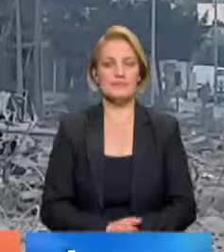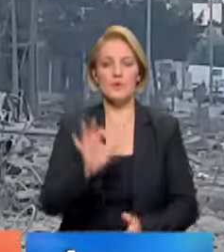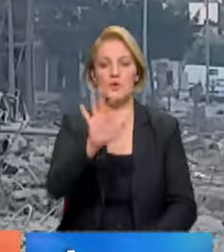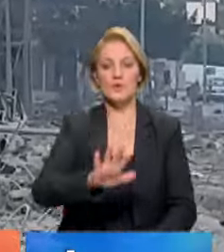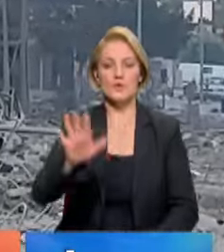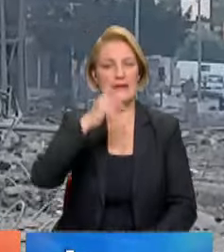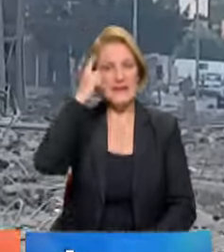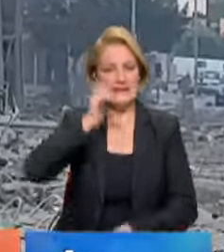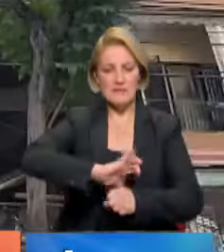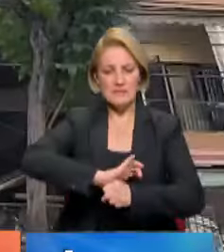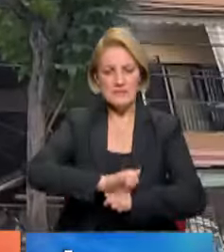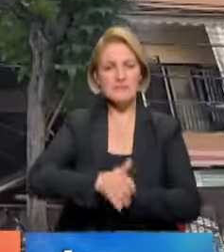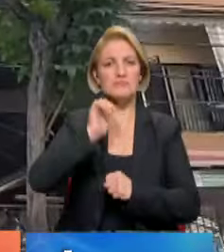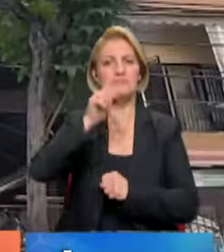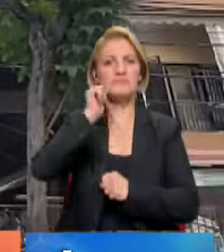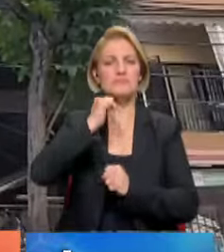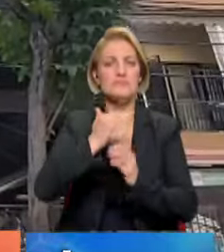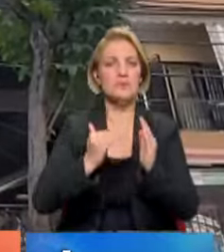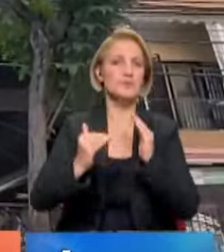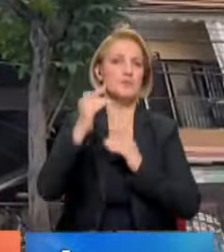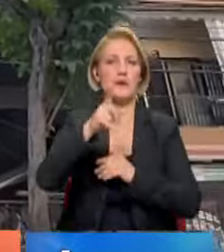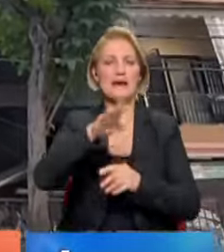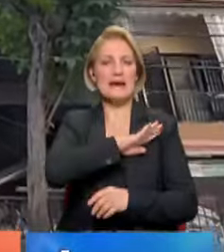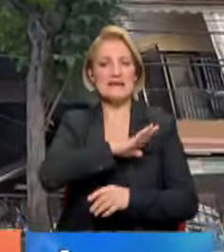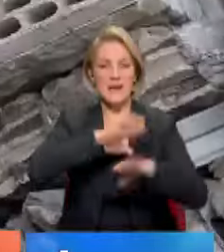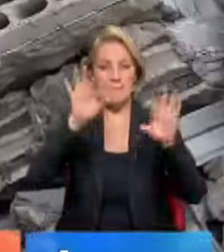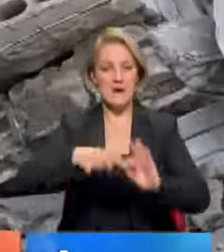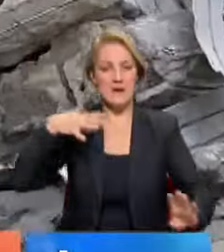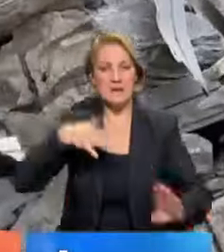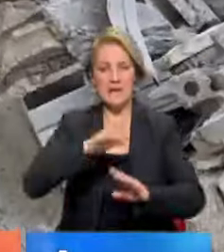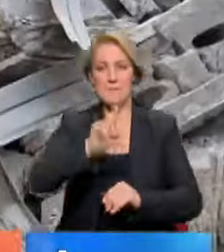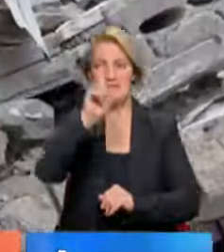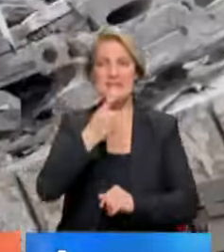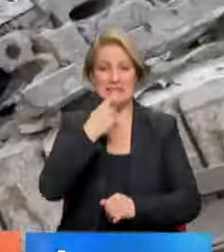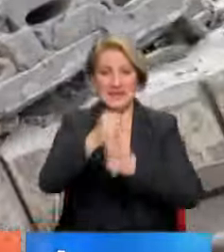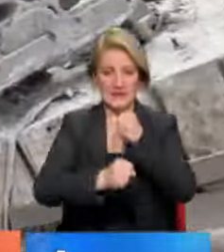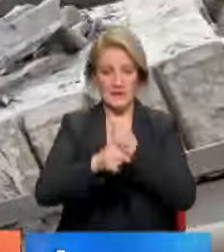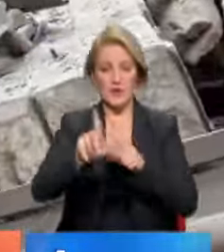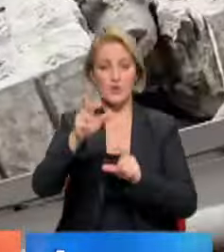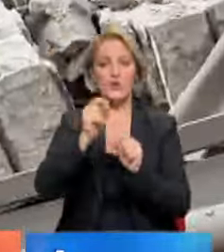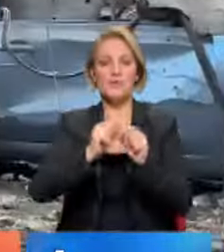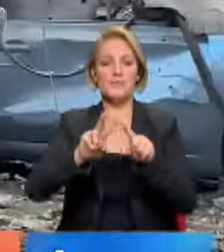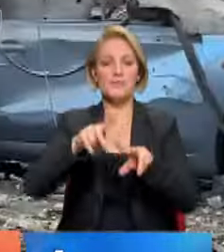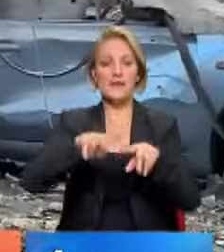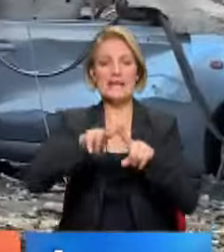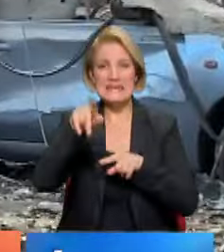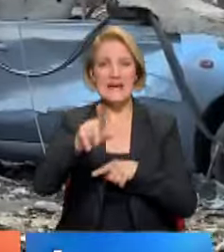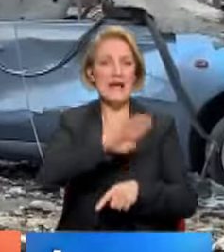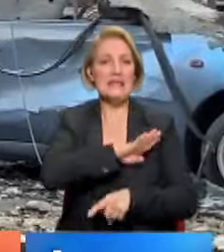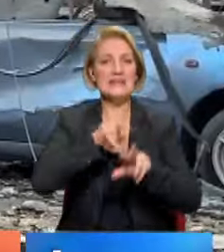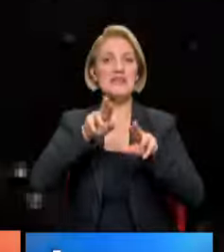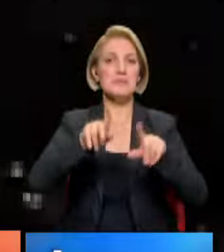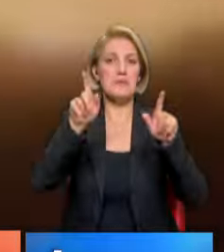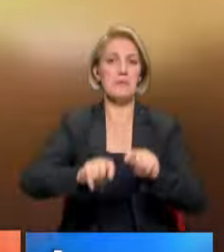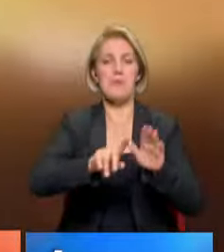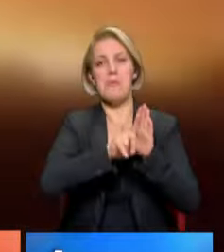Orta Doğu'da İsrail zulmü gün geçtikçe artıyor. İsrail Gazze'ye başlattığı saldırıların birinci yılında Lübnan'ı da Gazze'ye çevirecek saldırılara